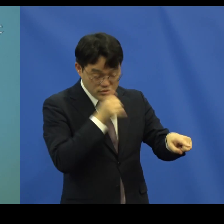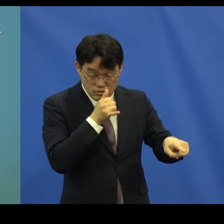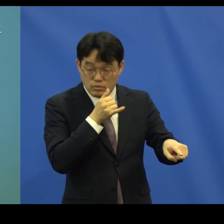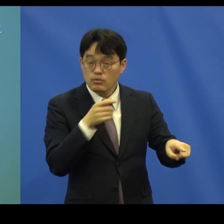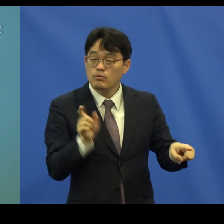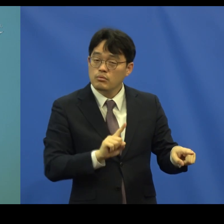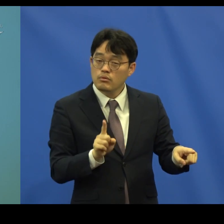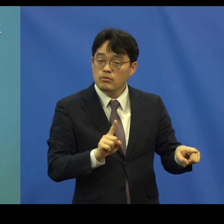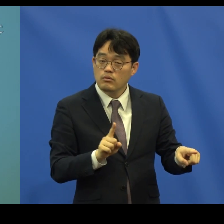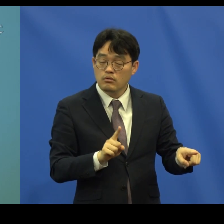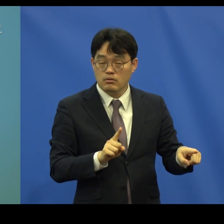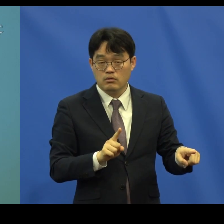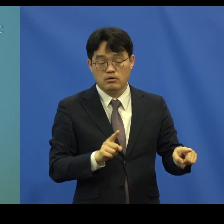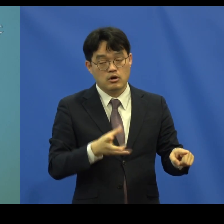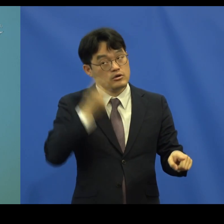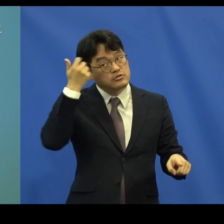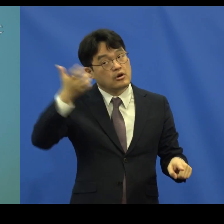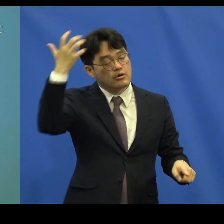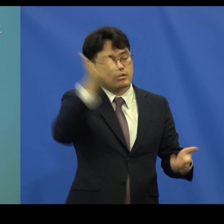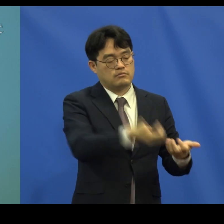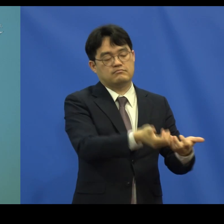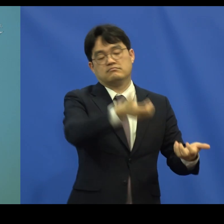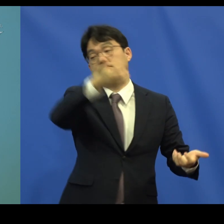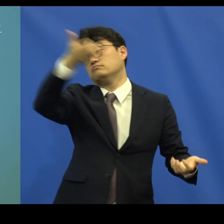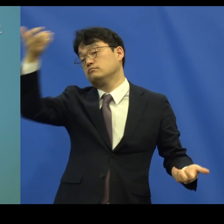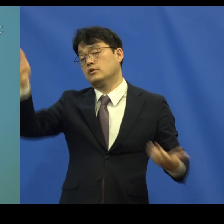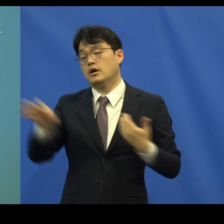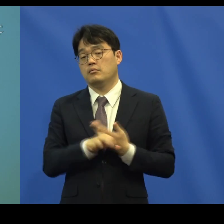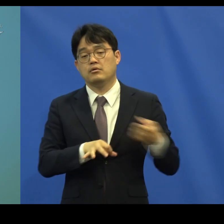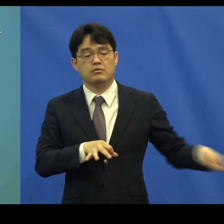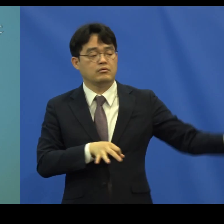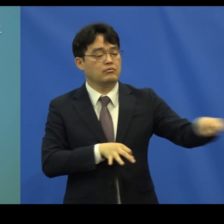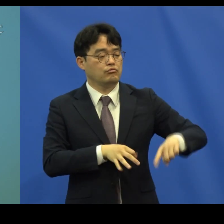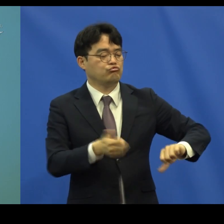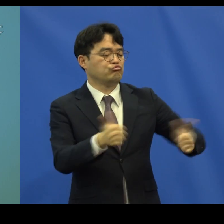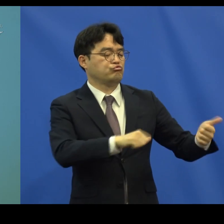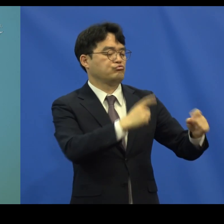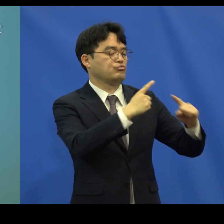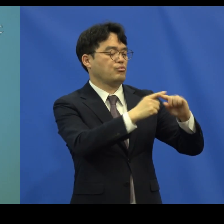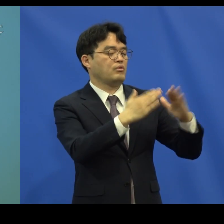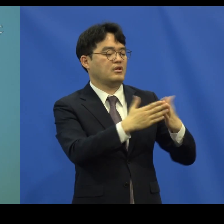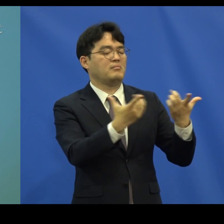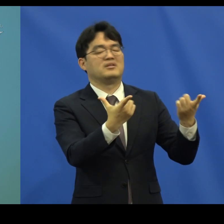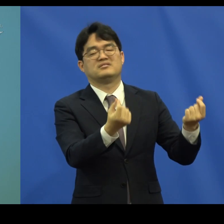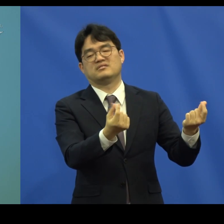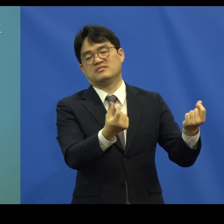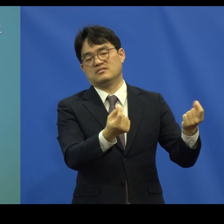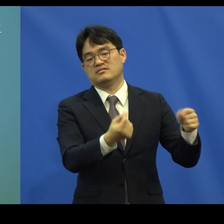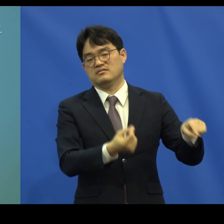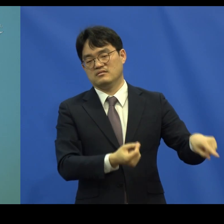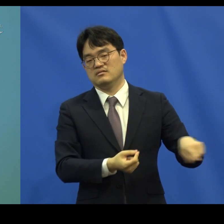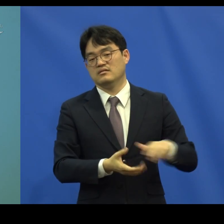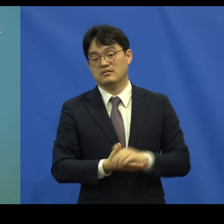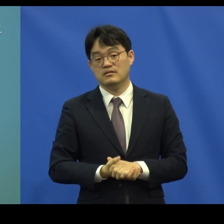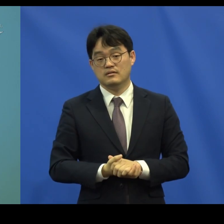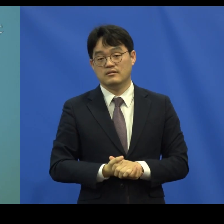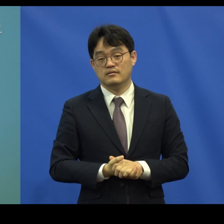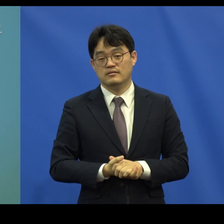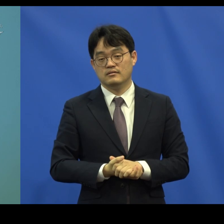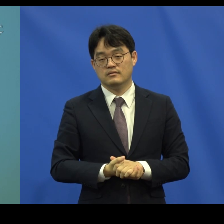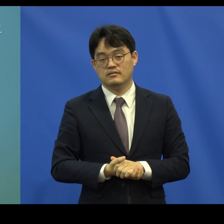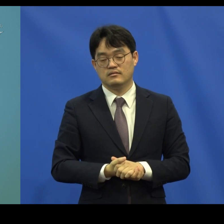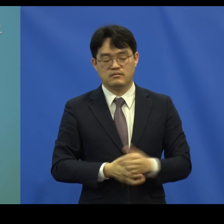됩니다. 그리고 자격이 없는 목자가 목회를 한단 말이죠. 그러면 그 교회는 죽은 교회일 수 있다는